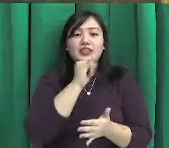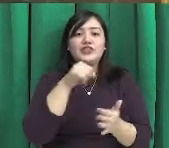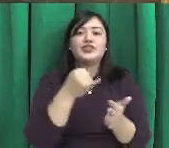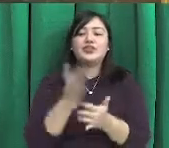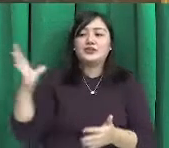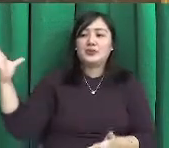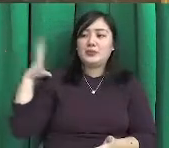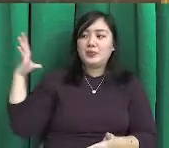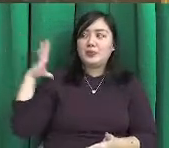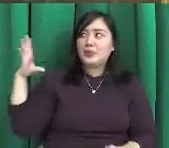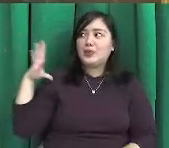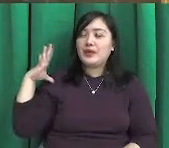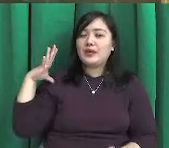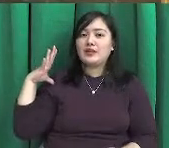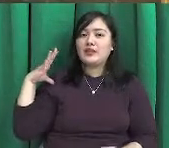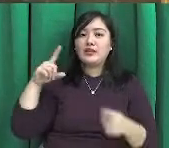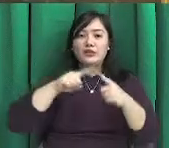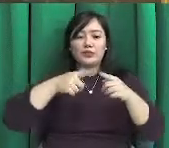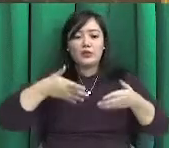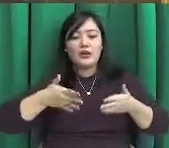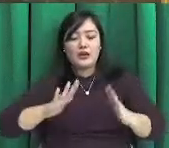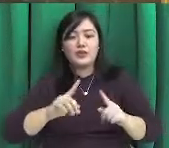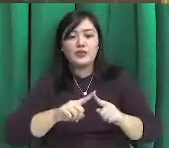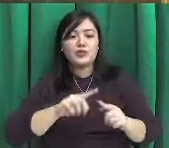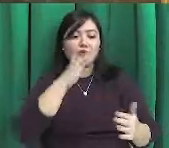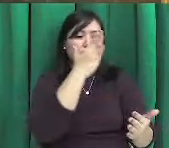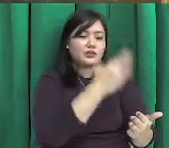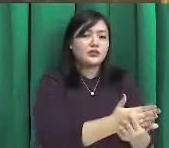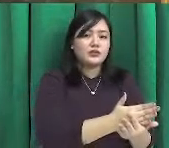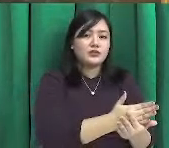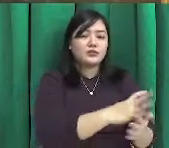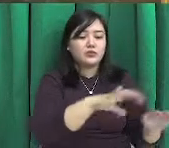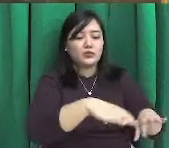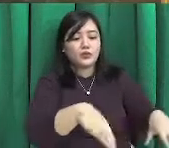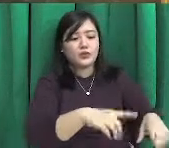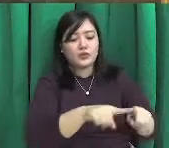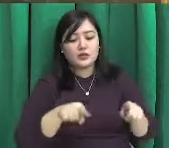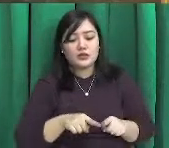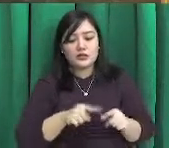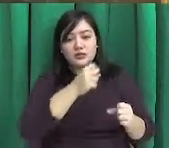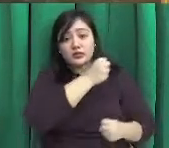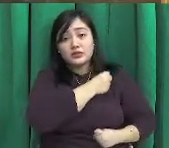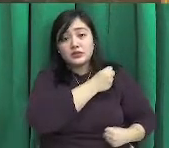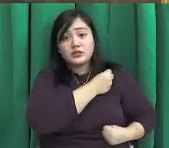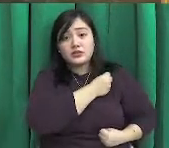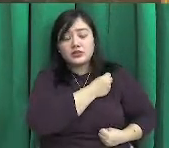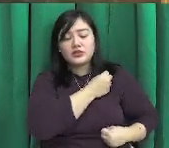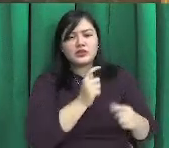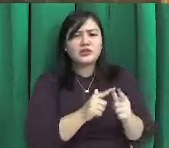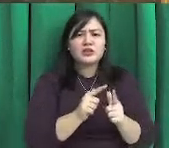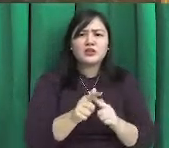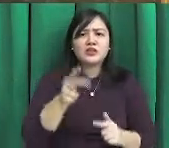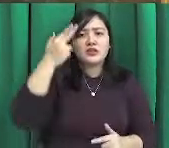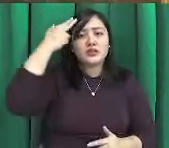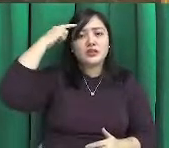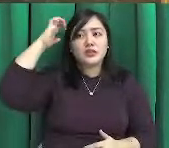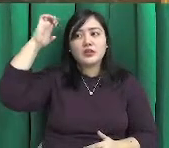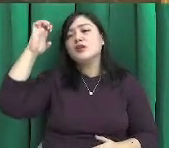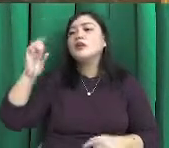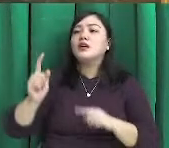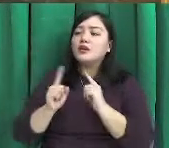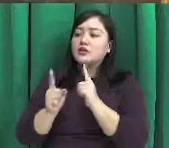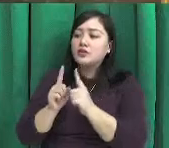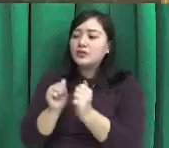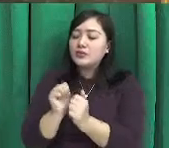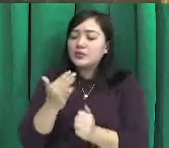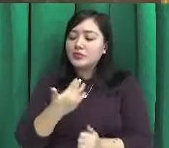po ng marireceive na financial. And then, nag-uusap po, kinausap niya ako na siya una po nagsabi na ganito